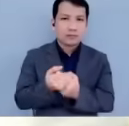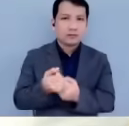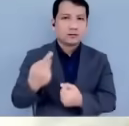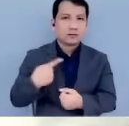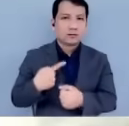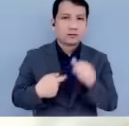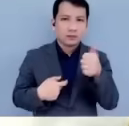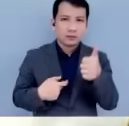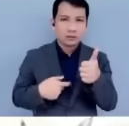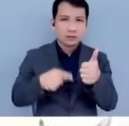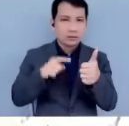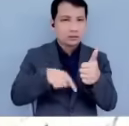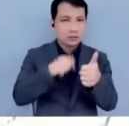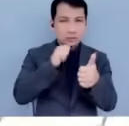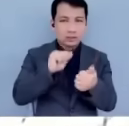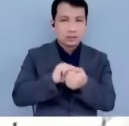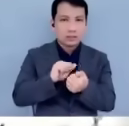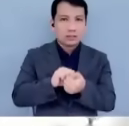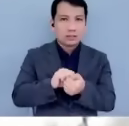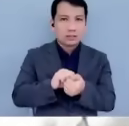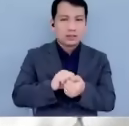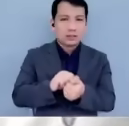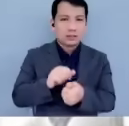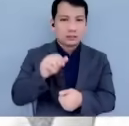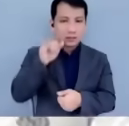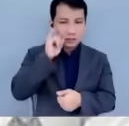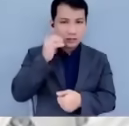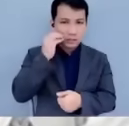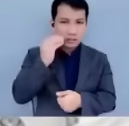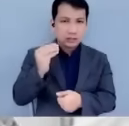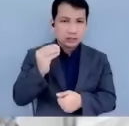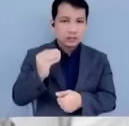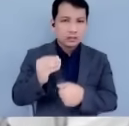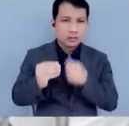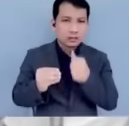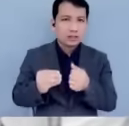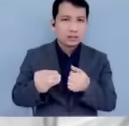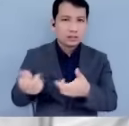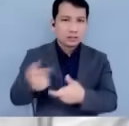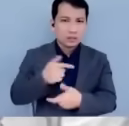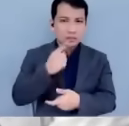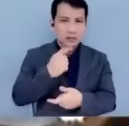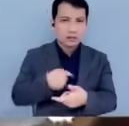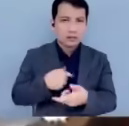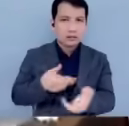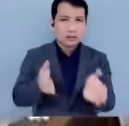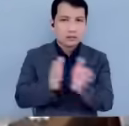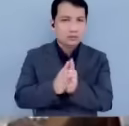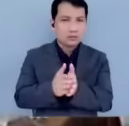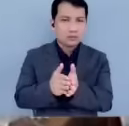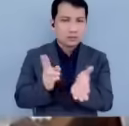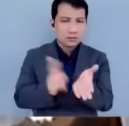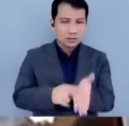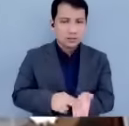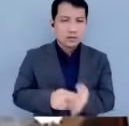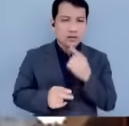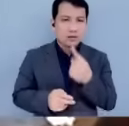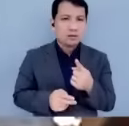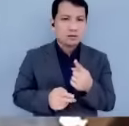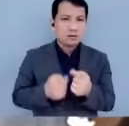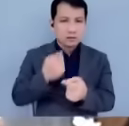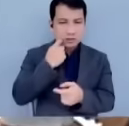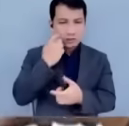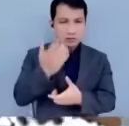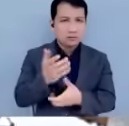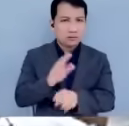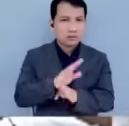hindi kabilang na Rian si senator IMY Marcos dahil hindi naman daw si sa hiningan ng pirma pero sabi niya kanina hindi